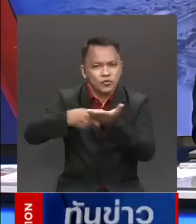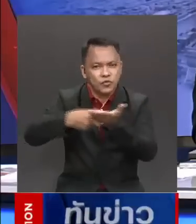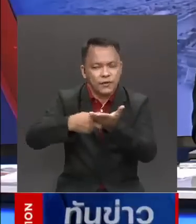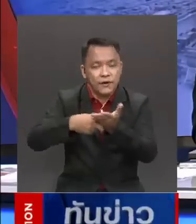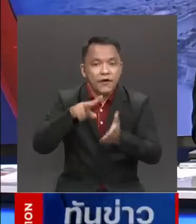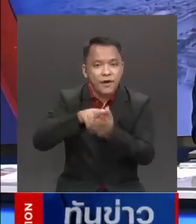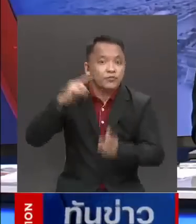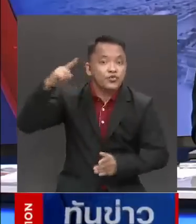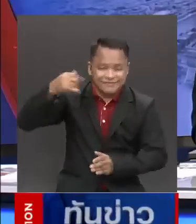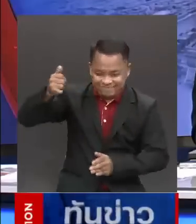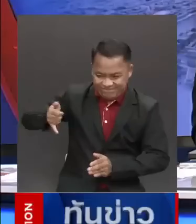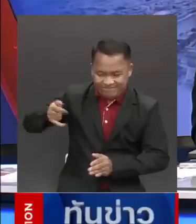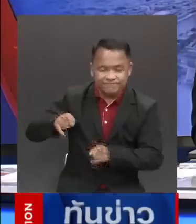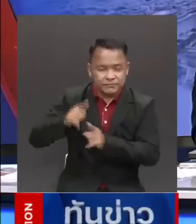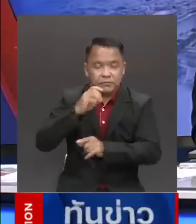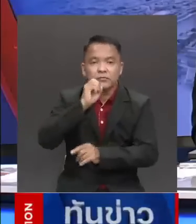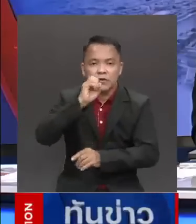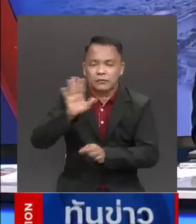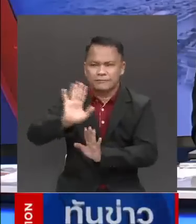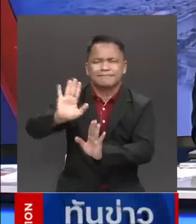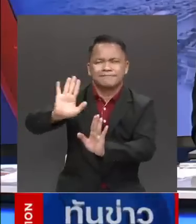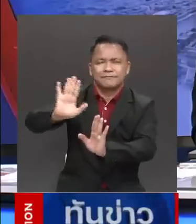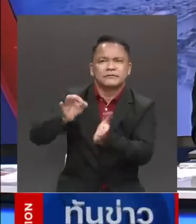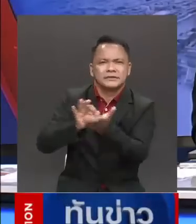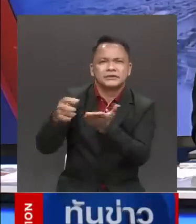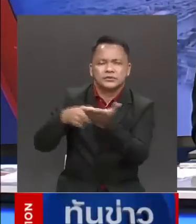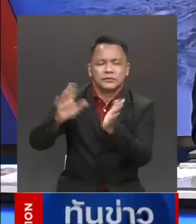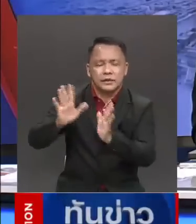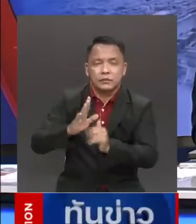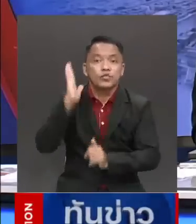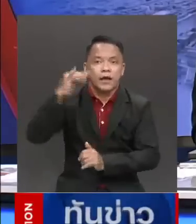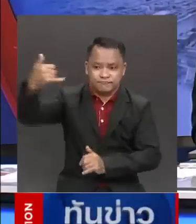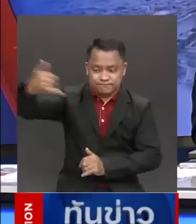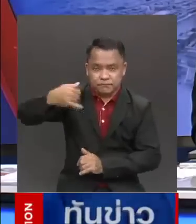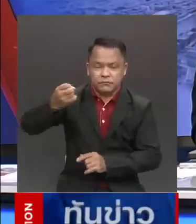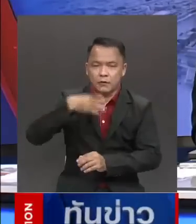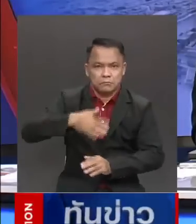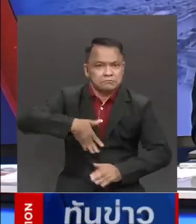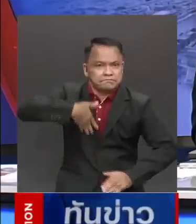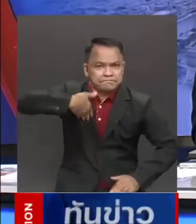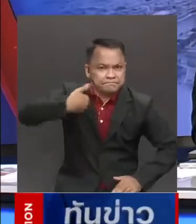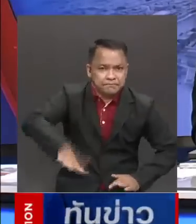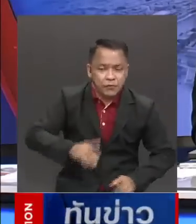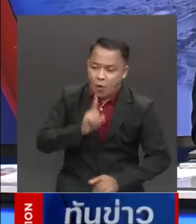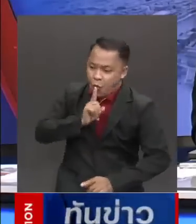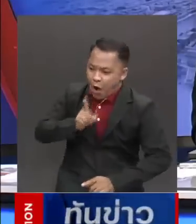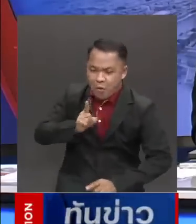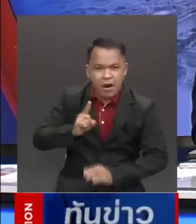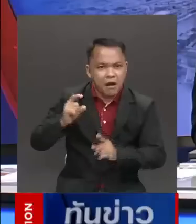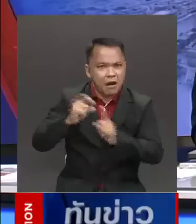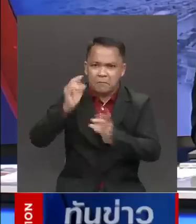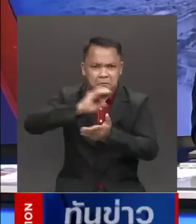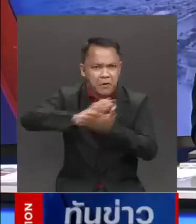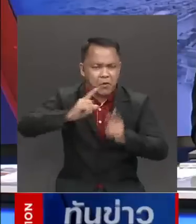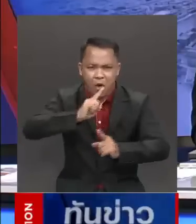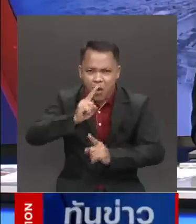กับแฟนสาวของเขาแล้วเขาก็บอกว่าไม่เอาอ่ะเขาไม่ซื้อปรากฏว่าผู้ชายคนนี้ไม่พอใจด่าด้วยถ้อยคำหยาบค